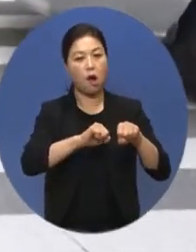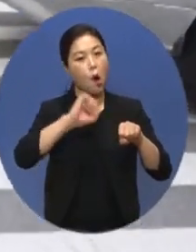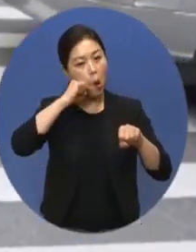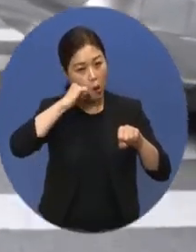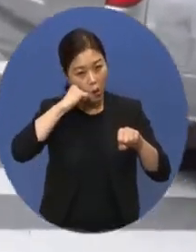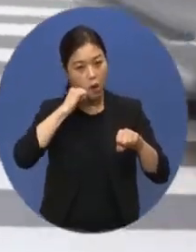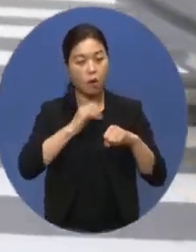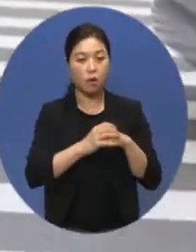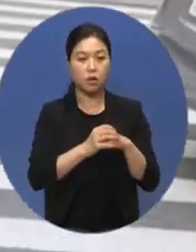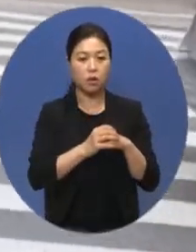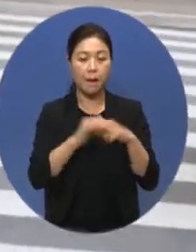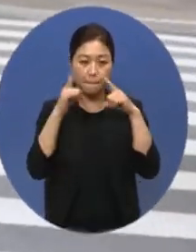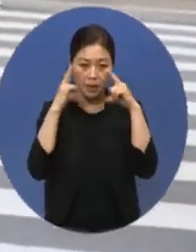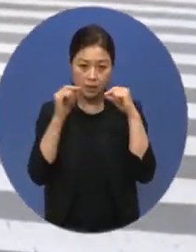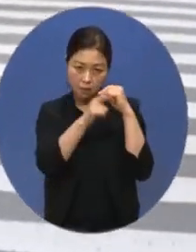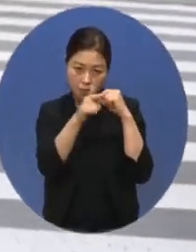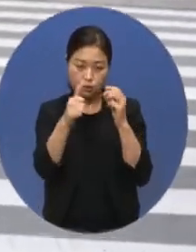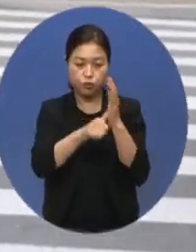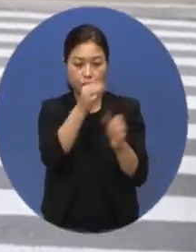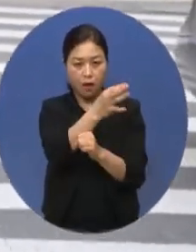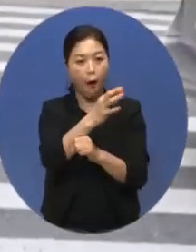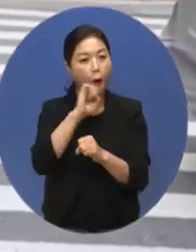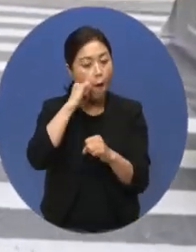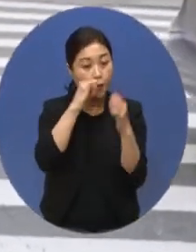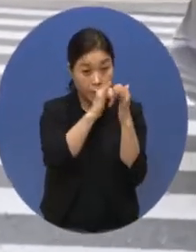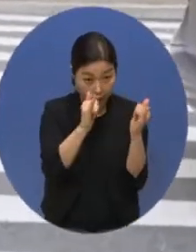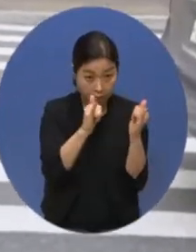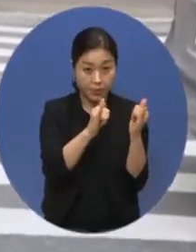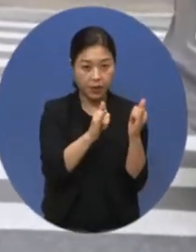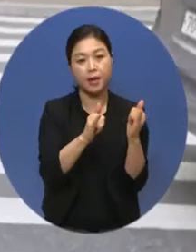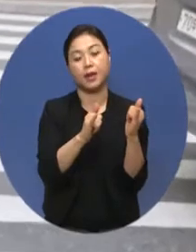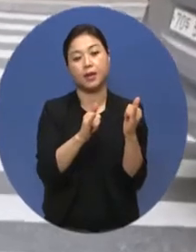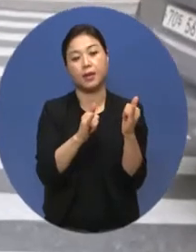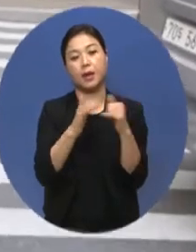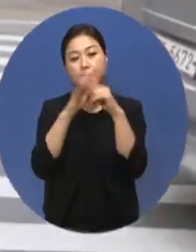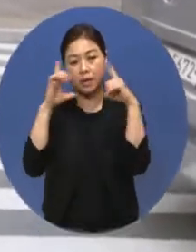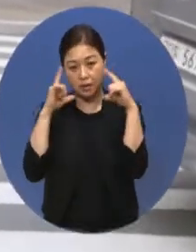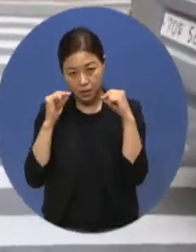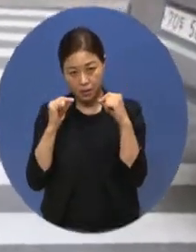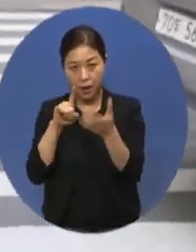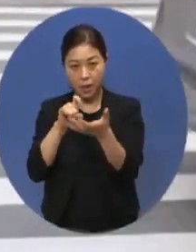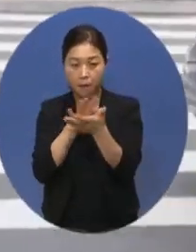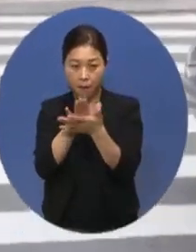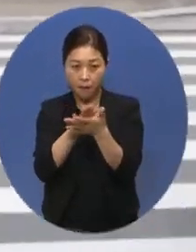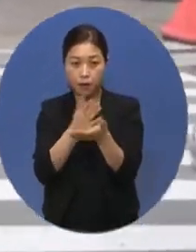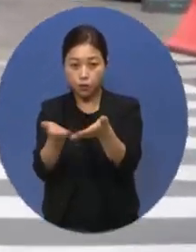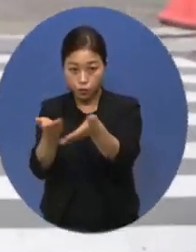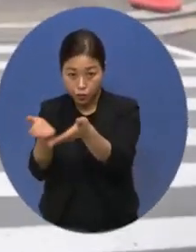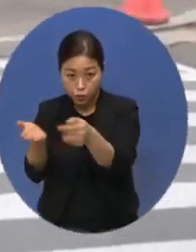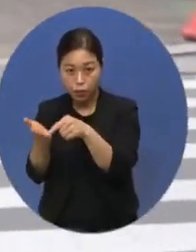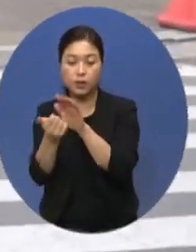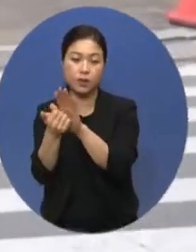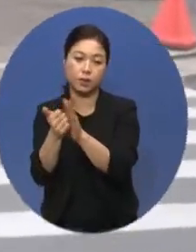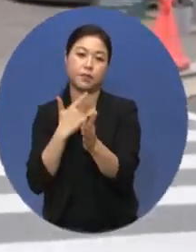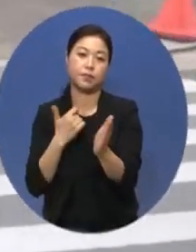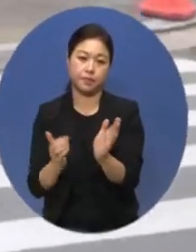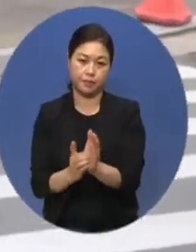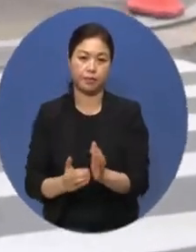방역물품 구매가 어려운 장애인들에게는 마스크와 소독제를 전해주고 필요한 방역물품을